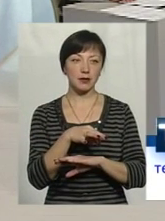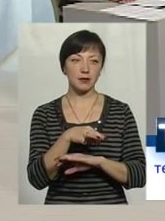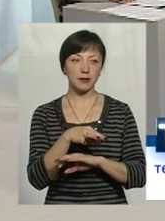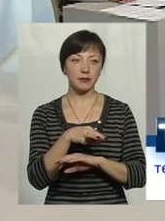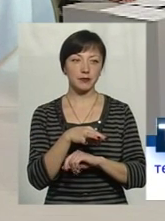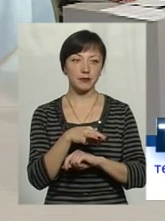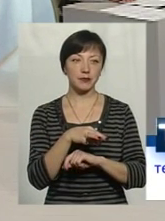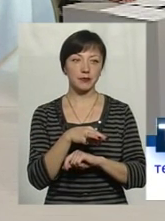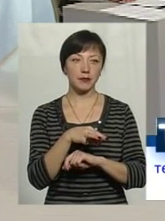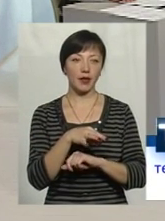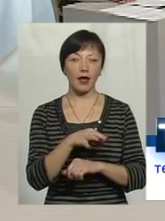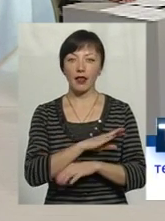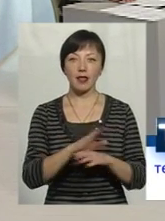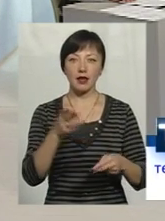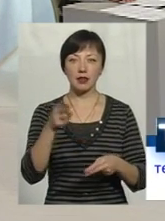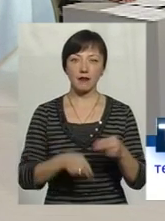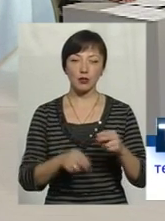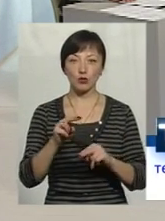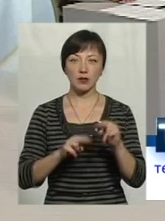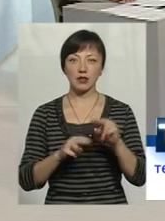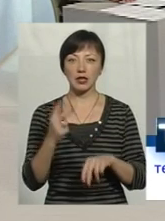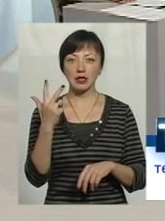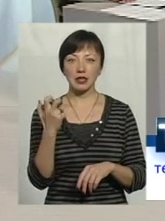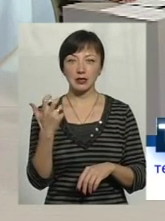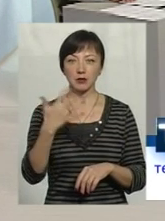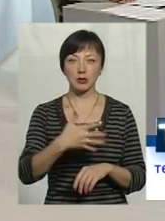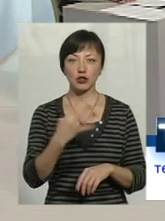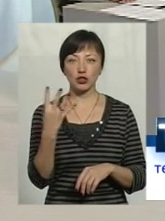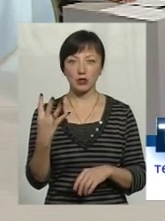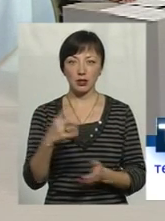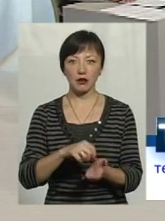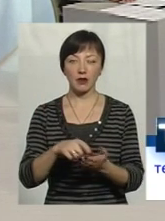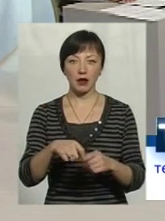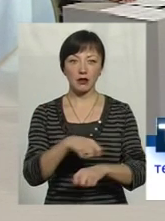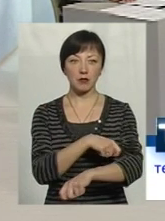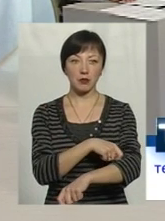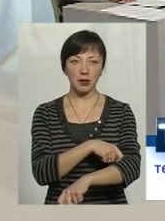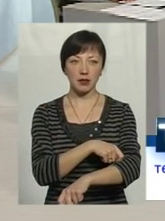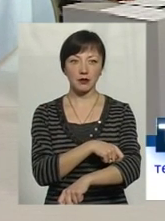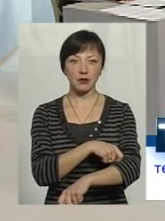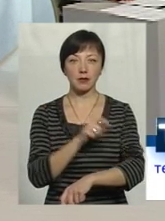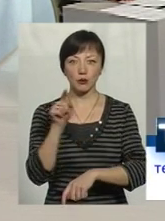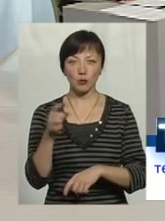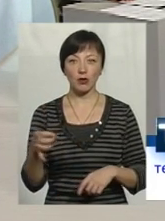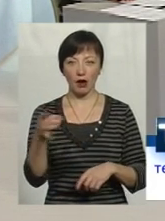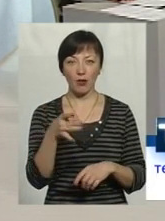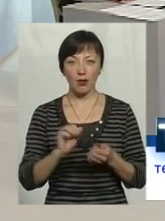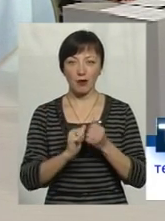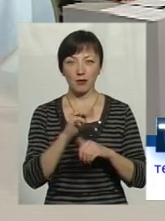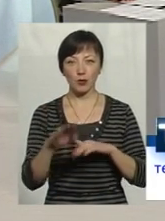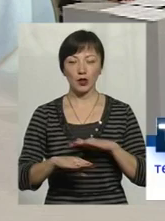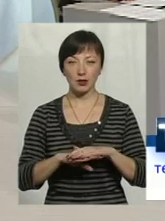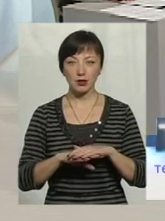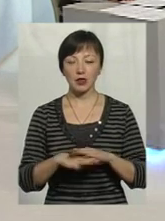задекларувала незавершене будівництво 354 квадрати. Десь також в тому райончику. Угу.